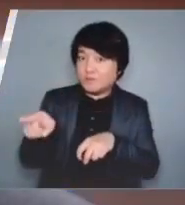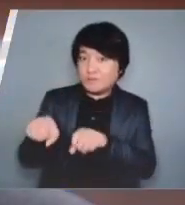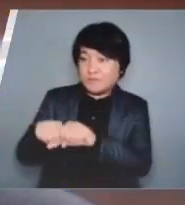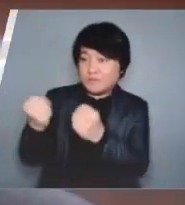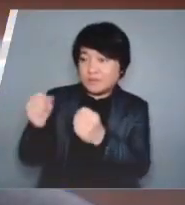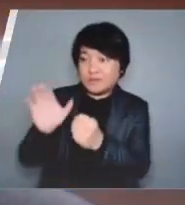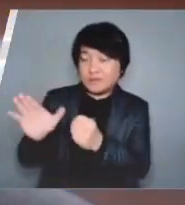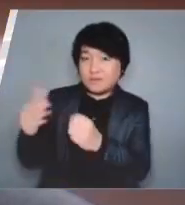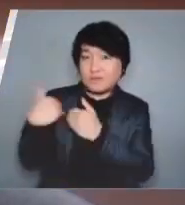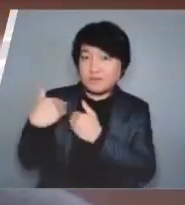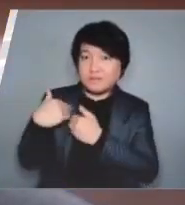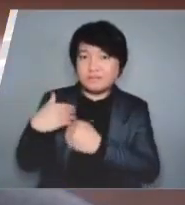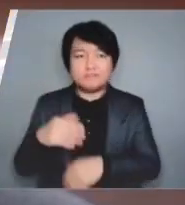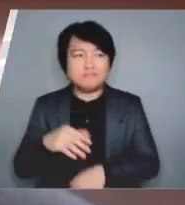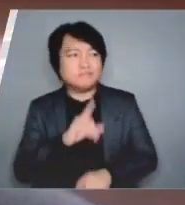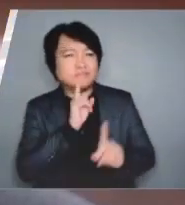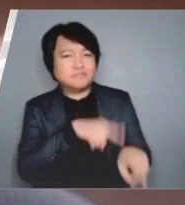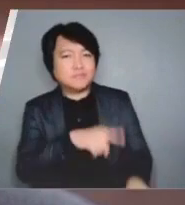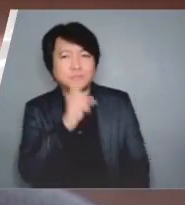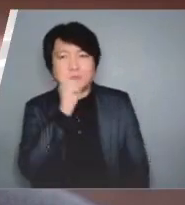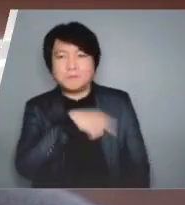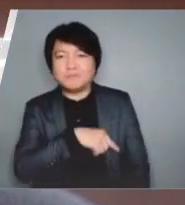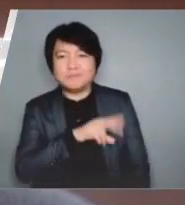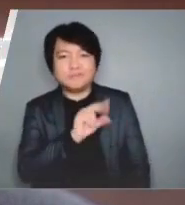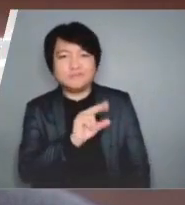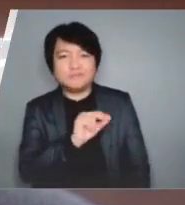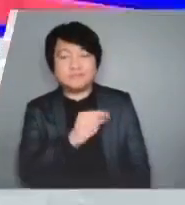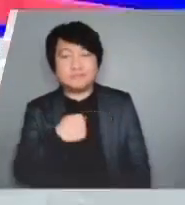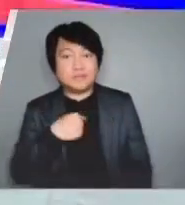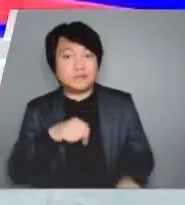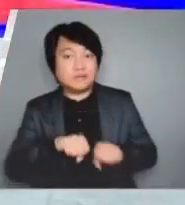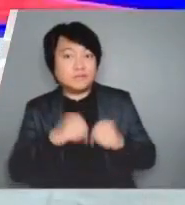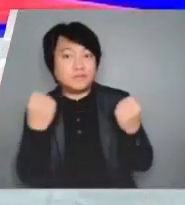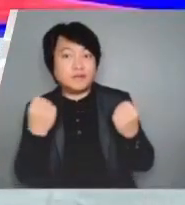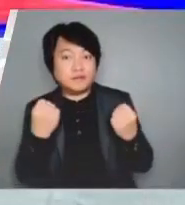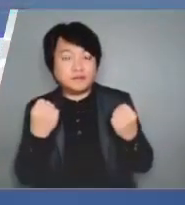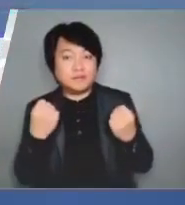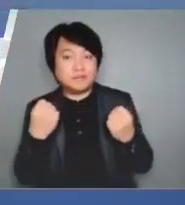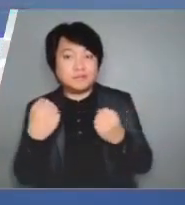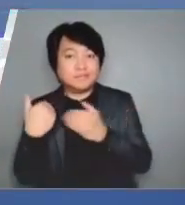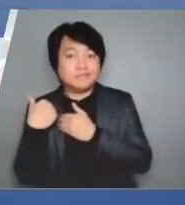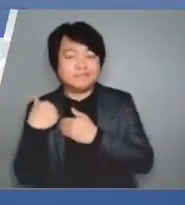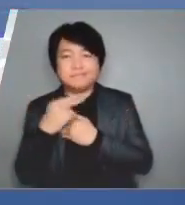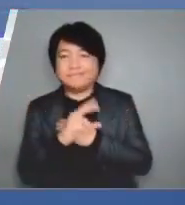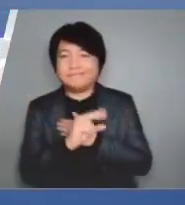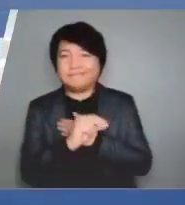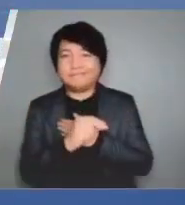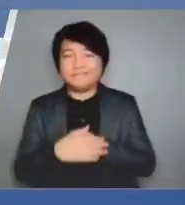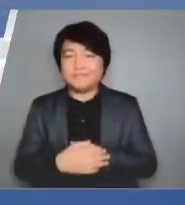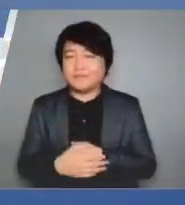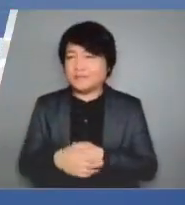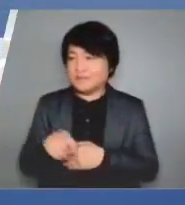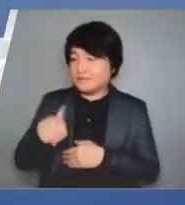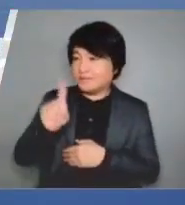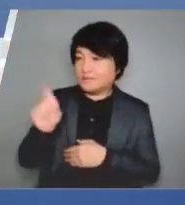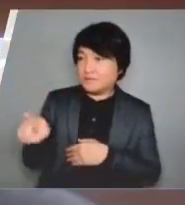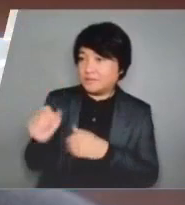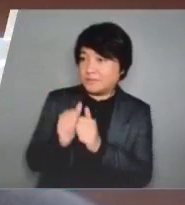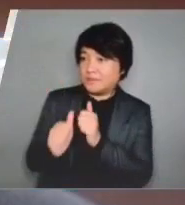that's false. Hindi ako yung nakipag-break. So, what I mean is, ikaw yung nawalan ng